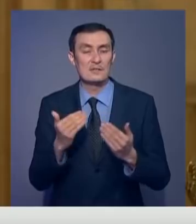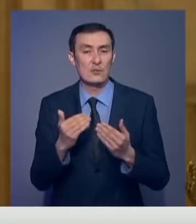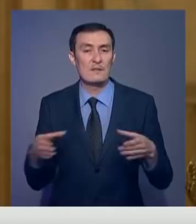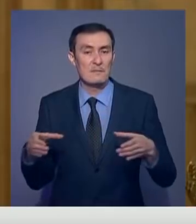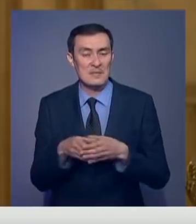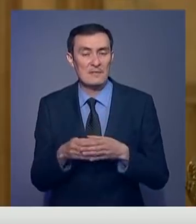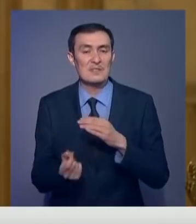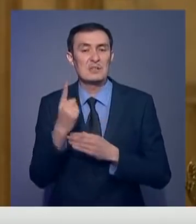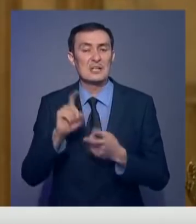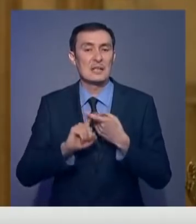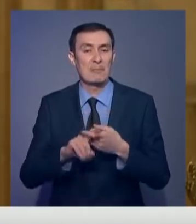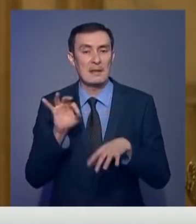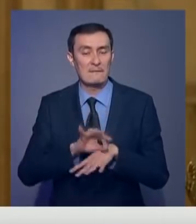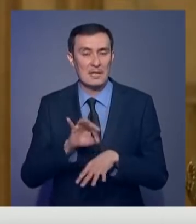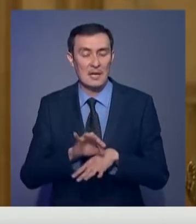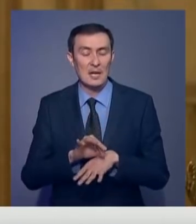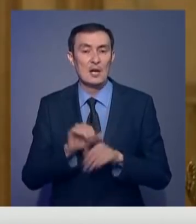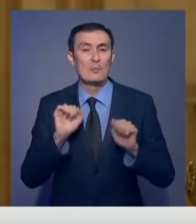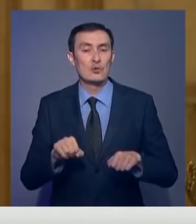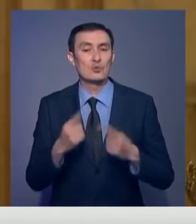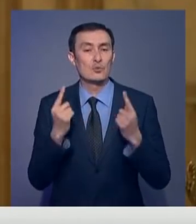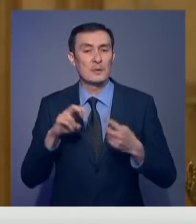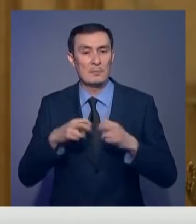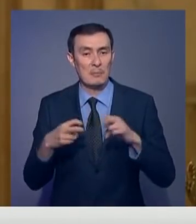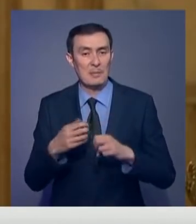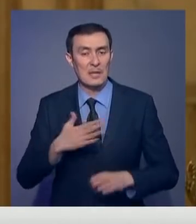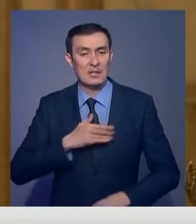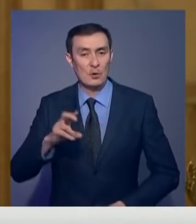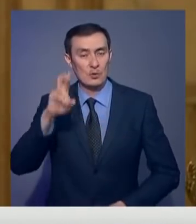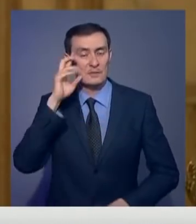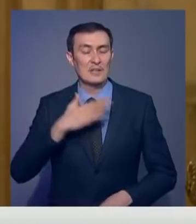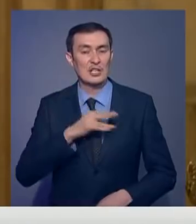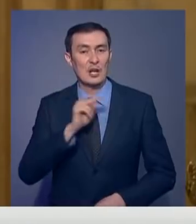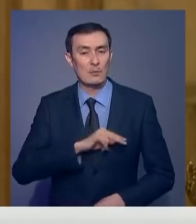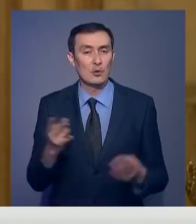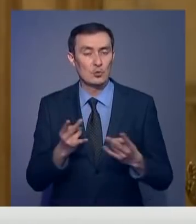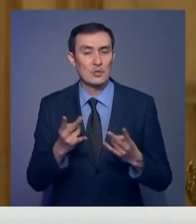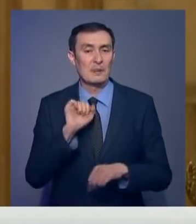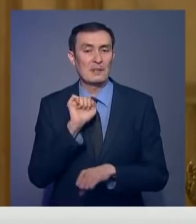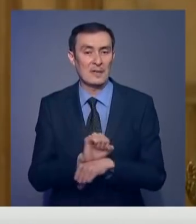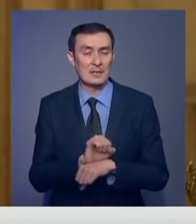сейчас. Вспышка заболевания может создать значительные проблемы для нашей страны. Наша задача – их